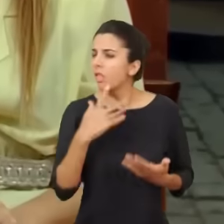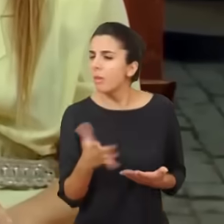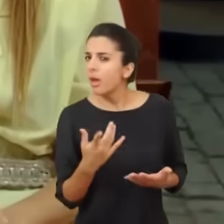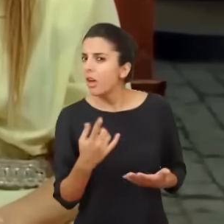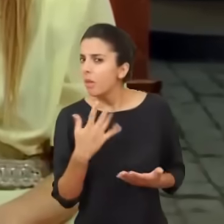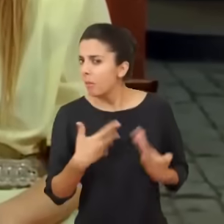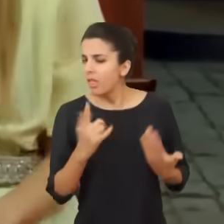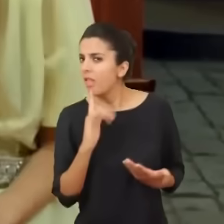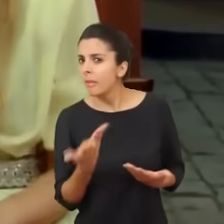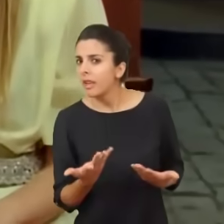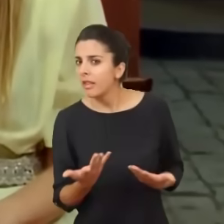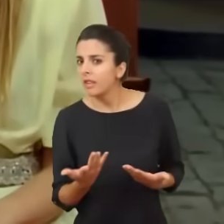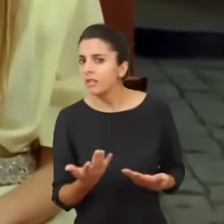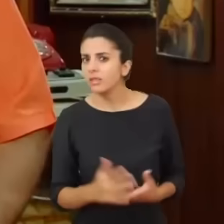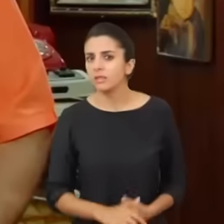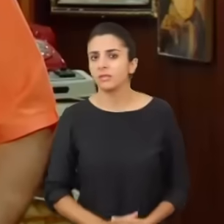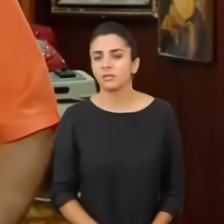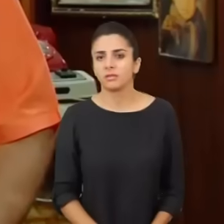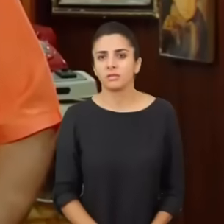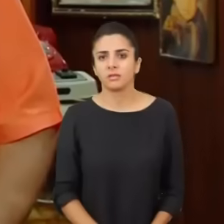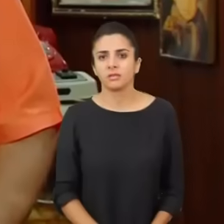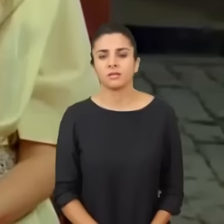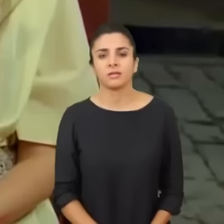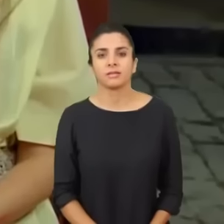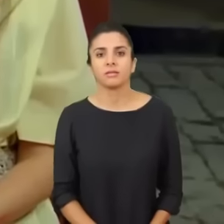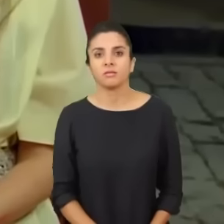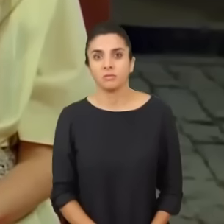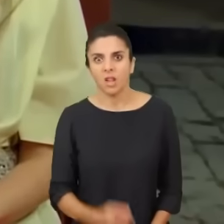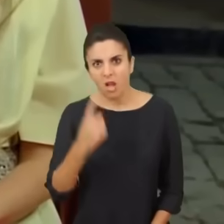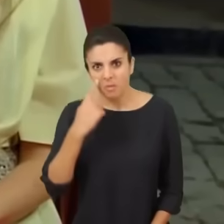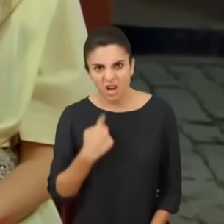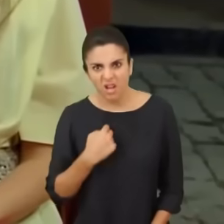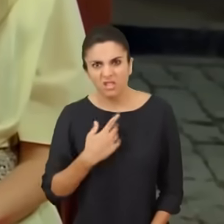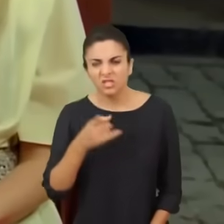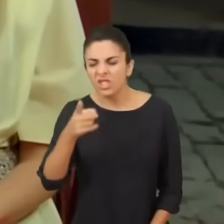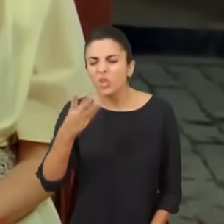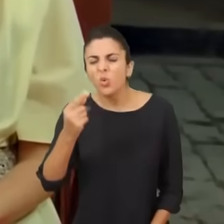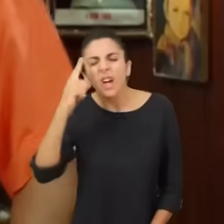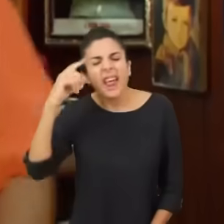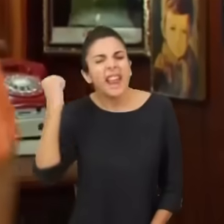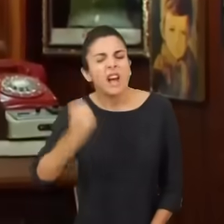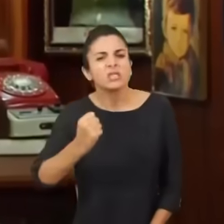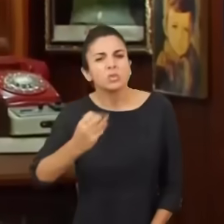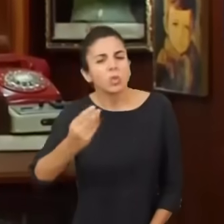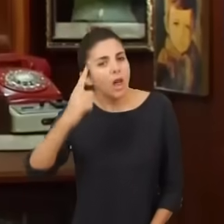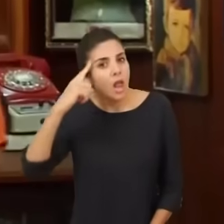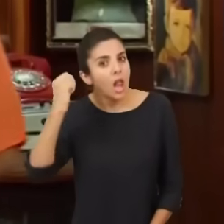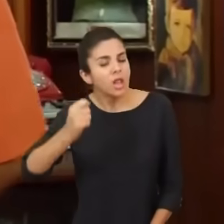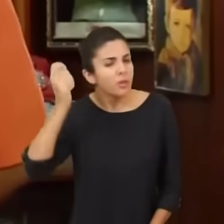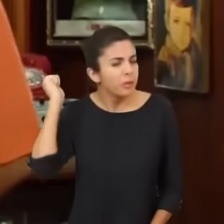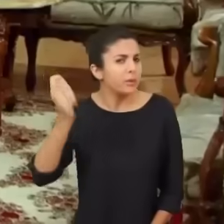demek? Bana ne diye omuz silkti. Sami, bak, çoksun inatçı. İnatçısın. Hepsin